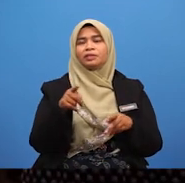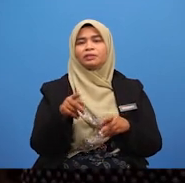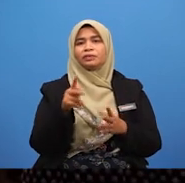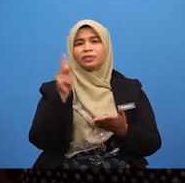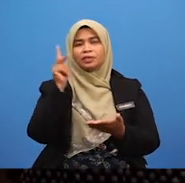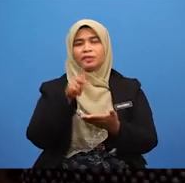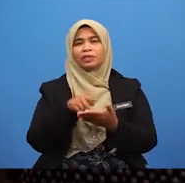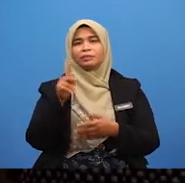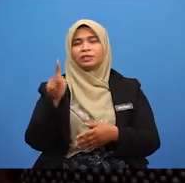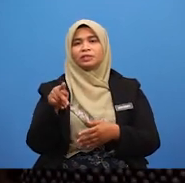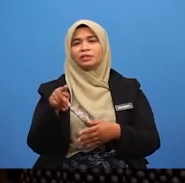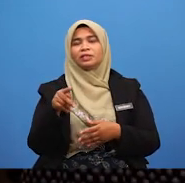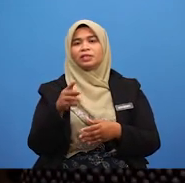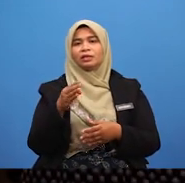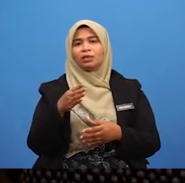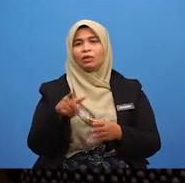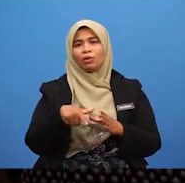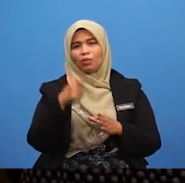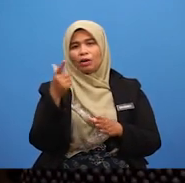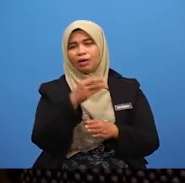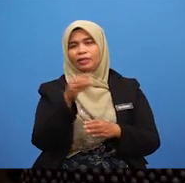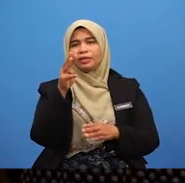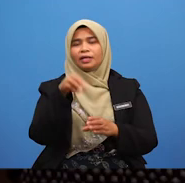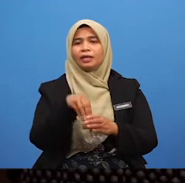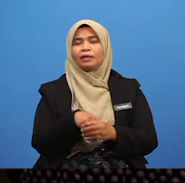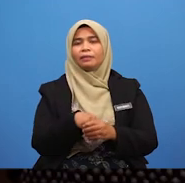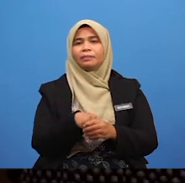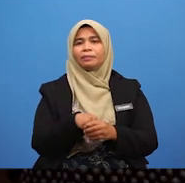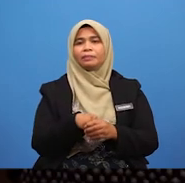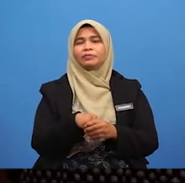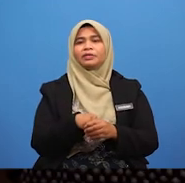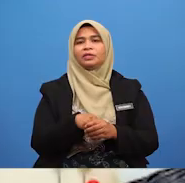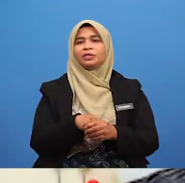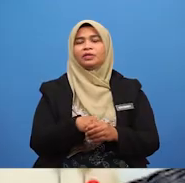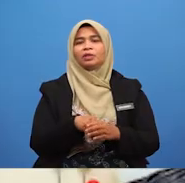kedua, cikgu akan terangkan perkara yang penting sebelum menggunting fabric.